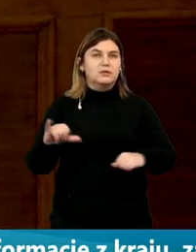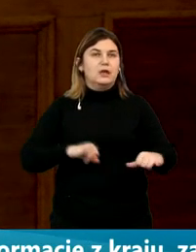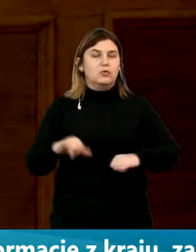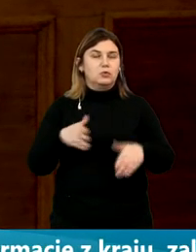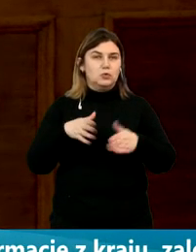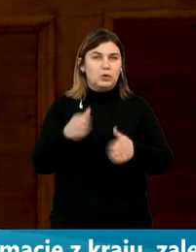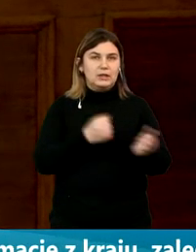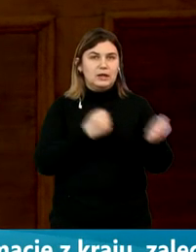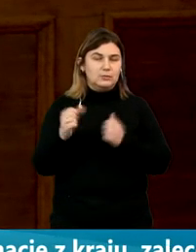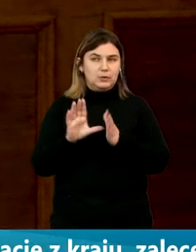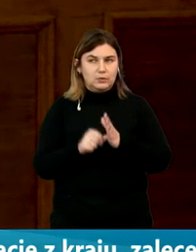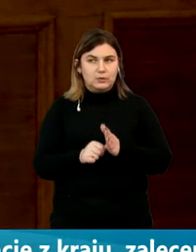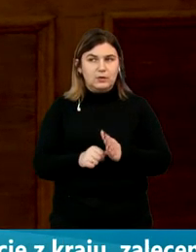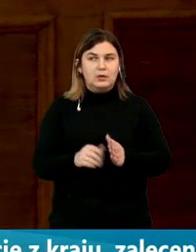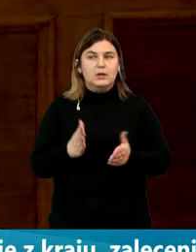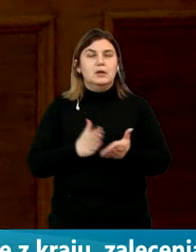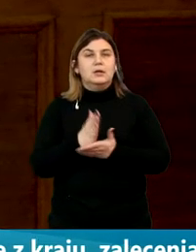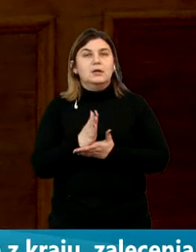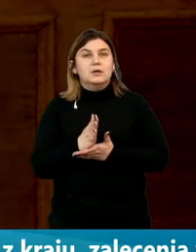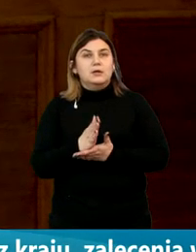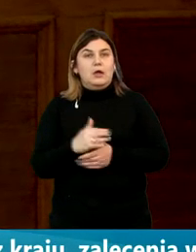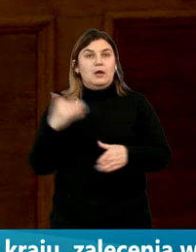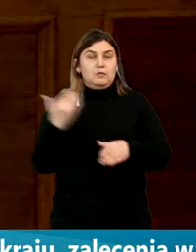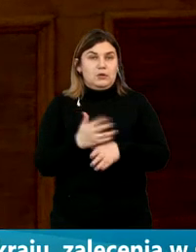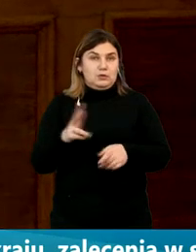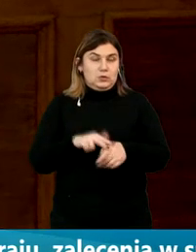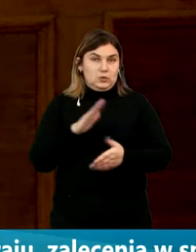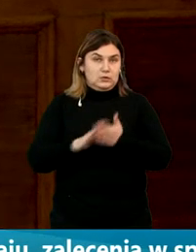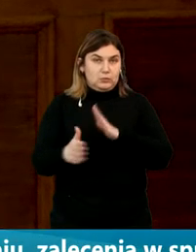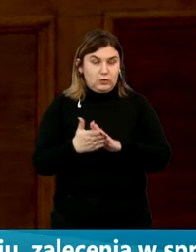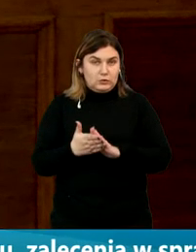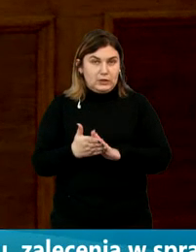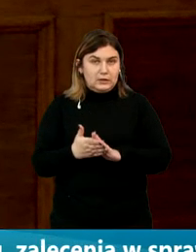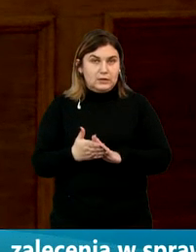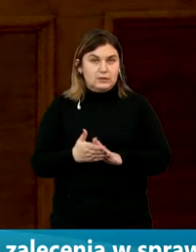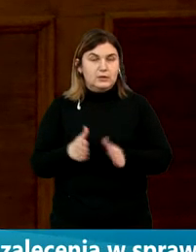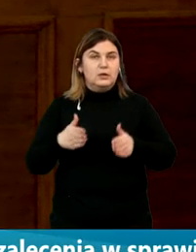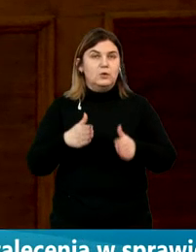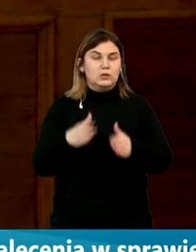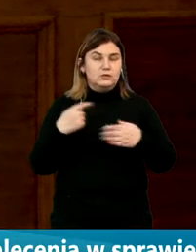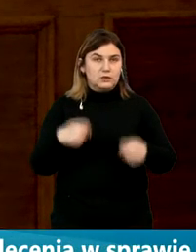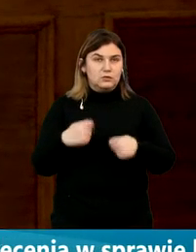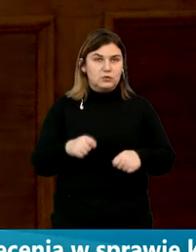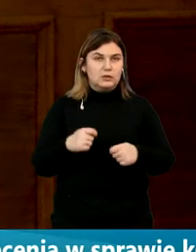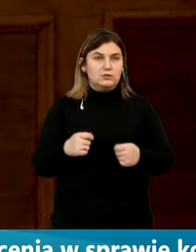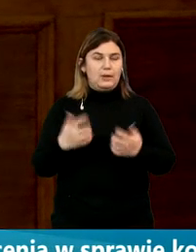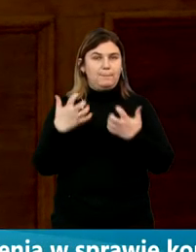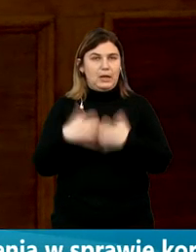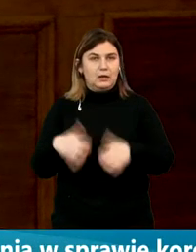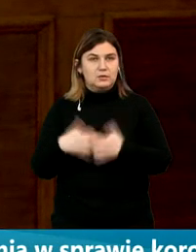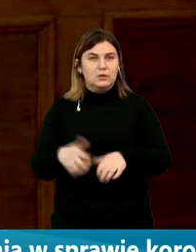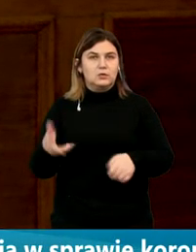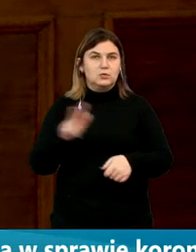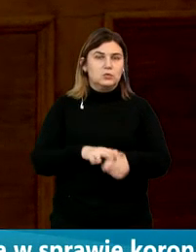Miejskiego, poprzez firmy, które sprzątają ulice Szczecina w sposób mechaniczny i te, które